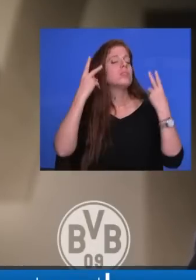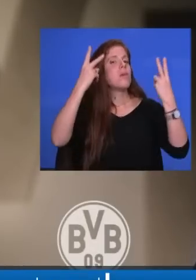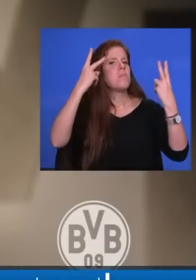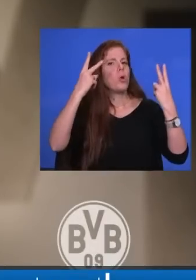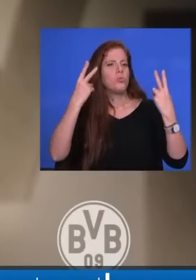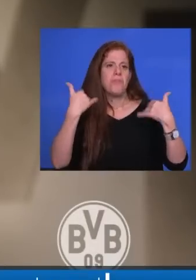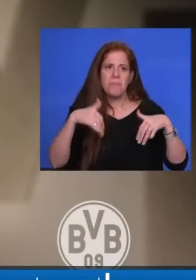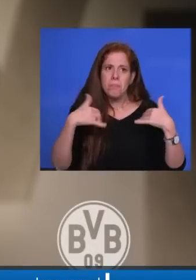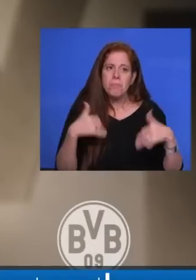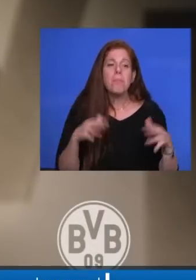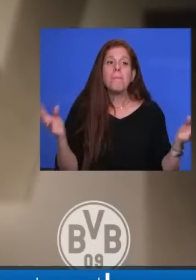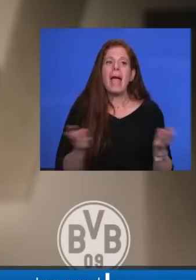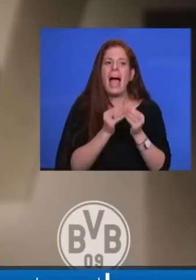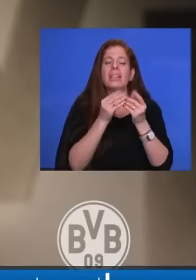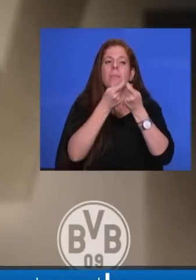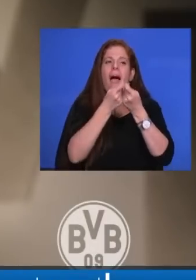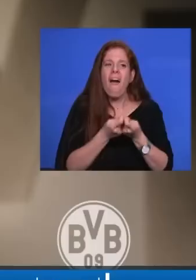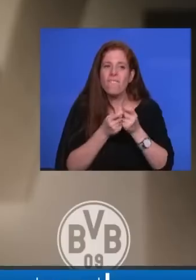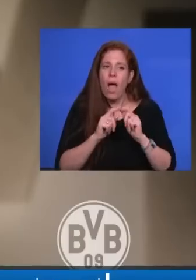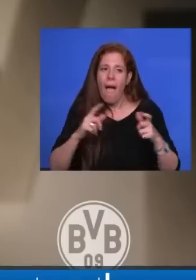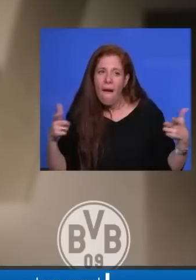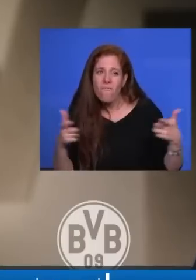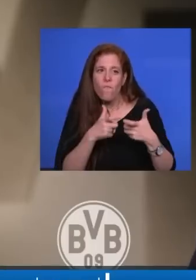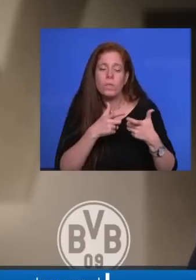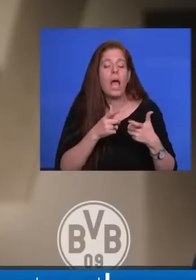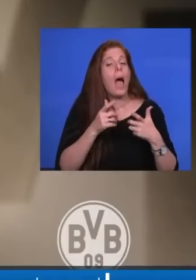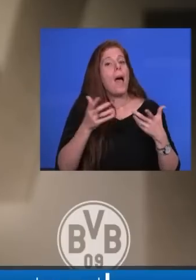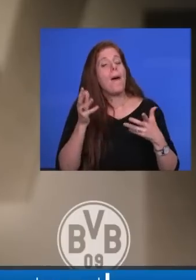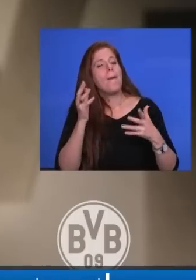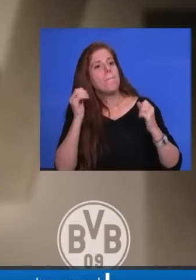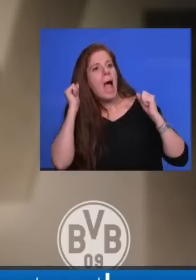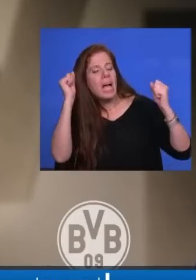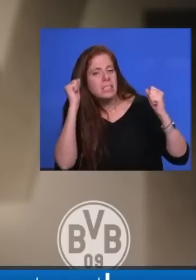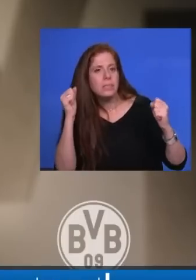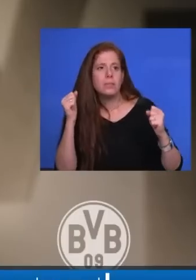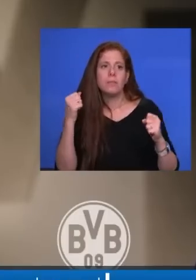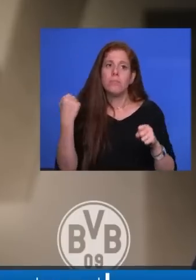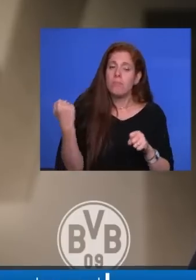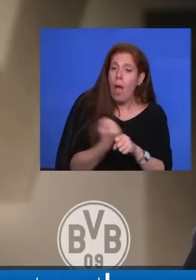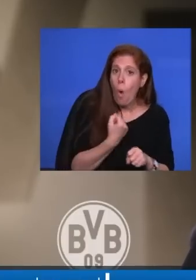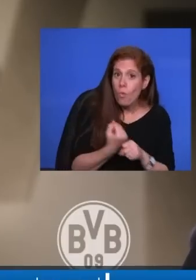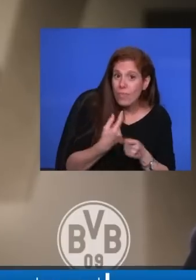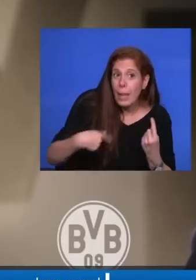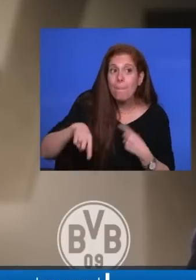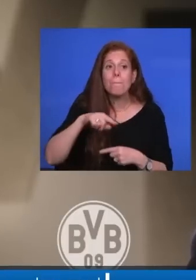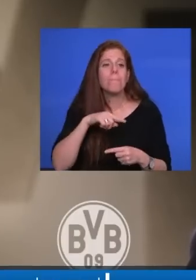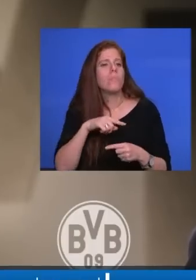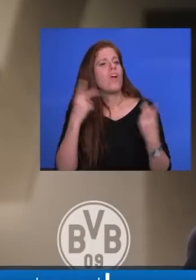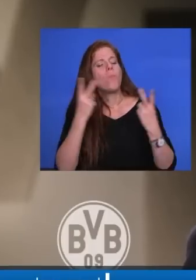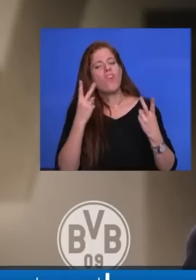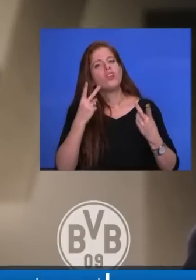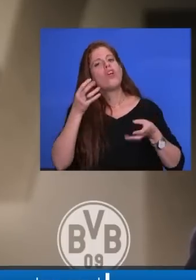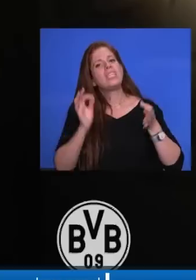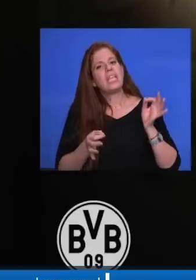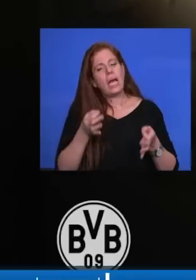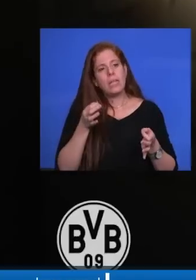Anliegen. Gemeinsam mit unseren Mitgliedern, unseren Fans, unseren Mitarbeitern und natürlich unseren Spielerinnen